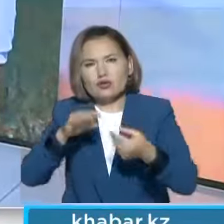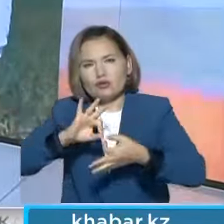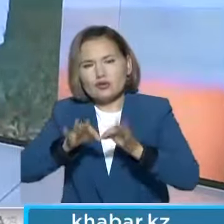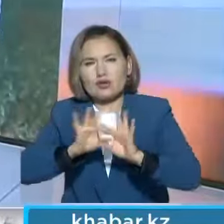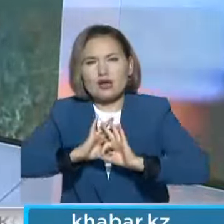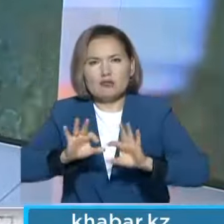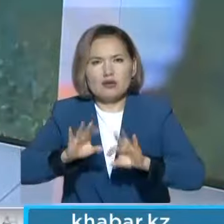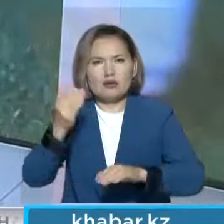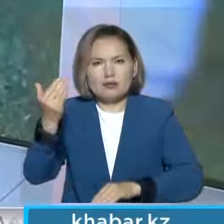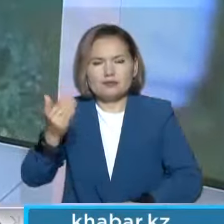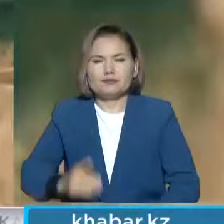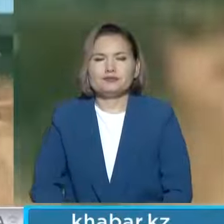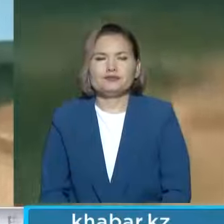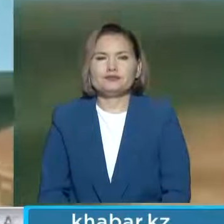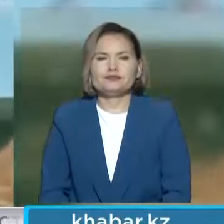зерттеді.